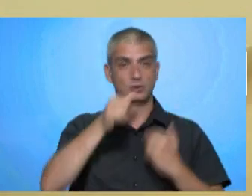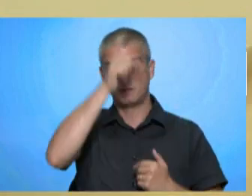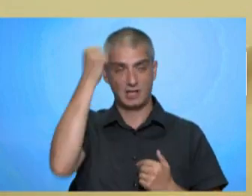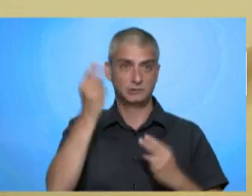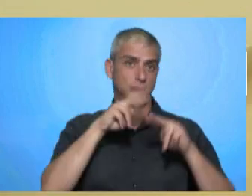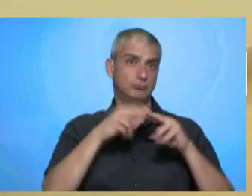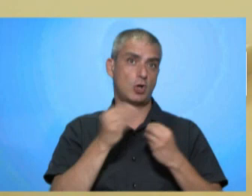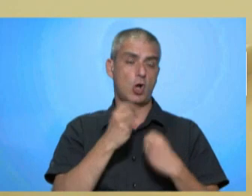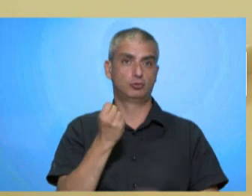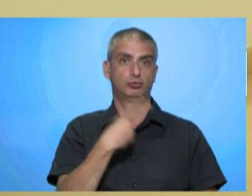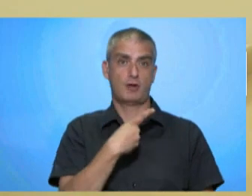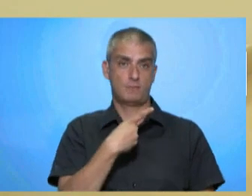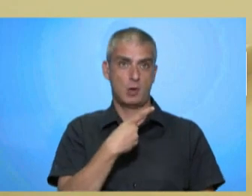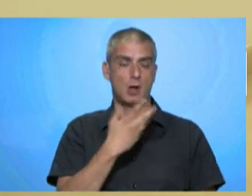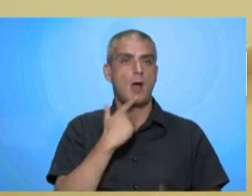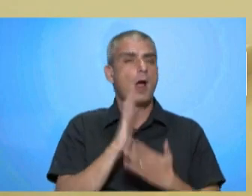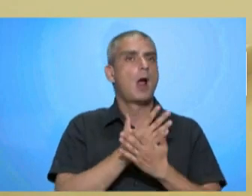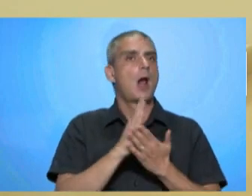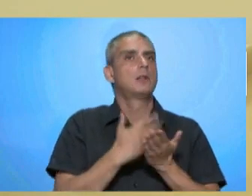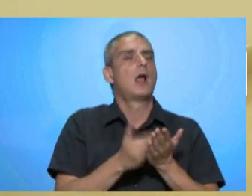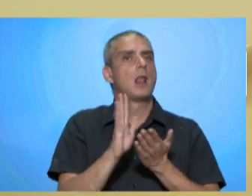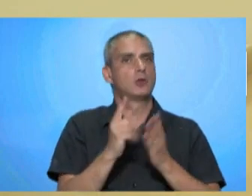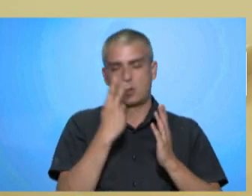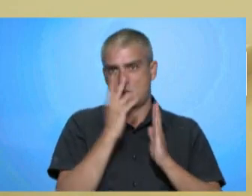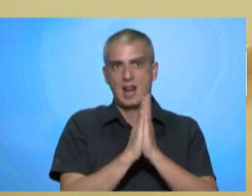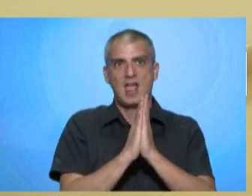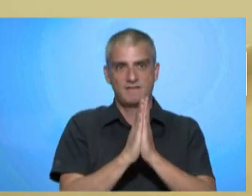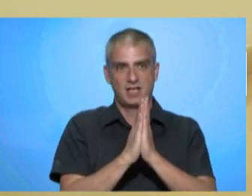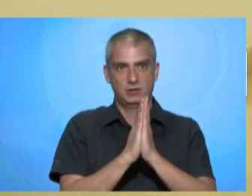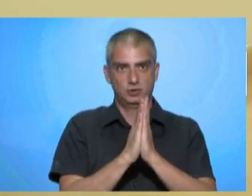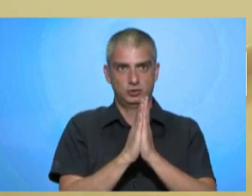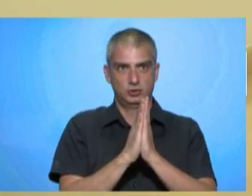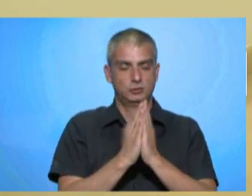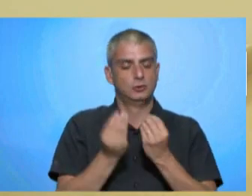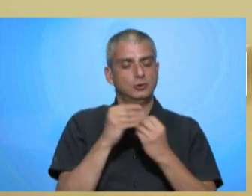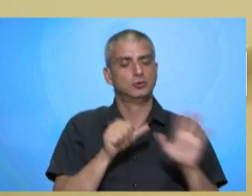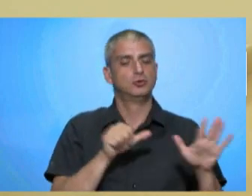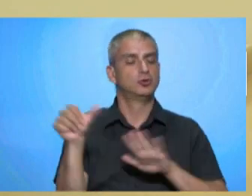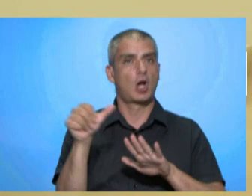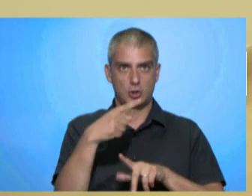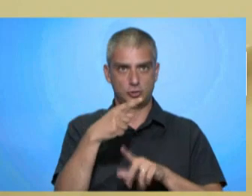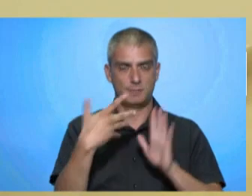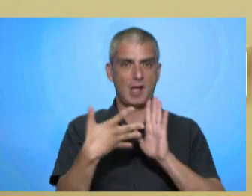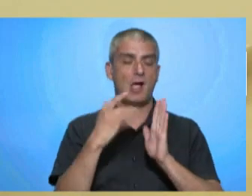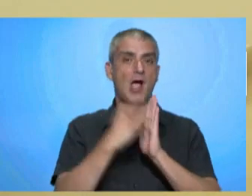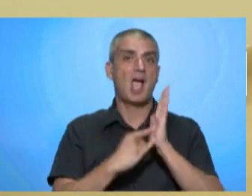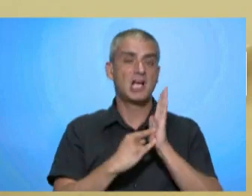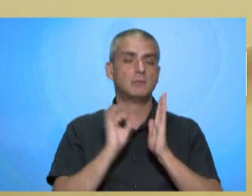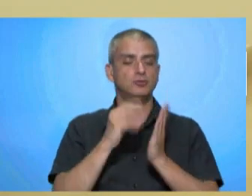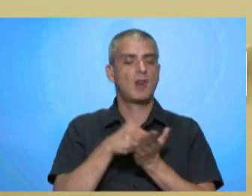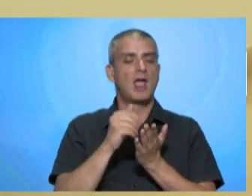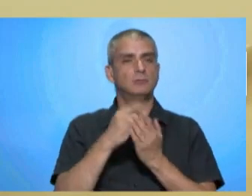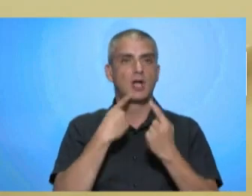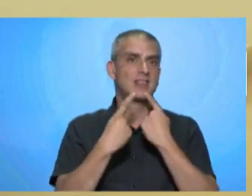שבוע וקצת. ההחלטה היא לדחות, לבקש בקשת ארכה מבגץ, לדחות בשישה חודשים את החקיקה של החוק הזה, לצורך המשך